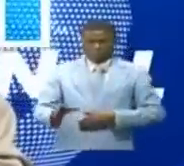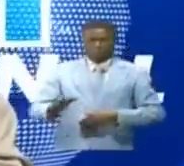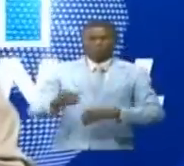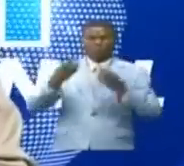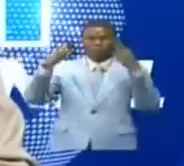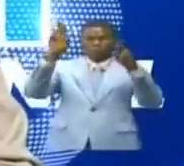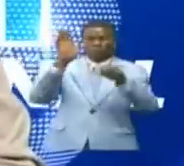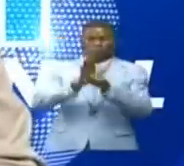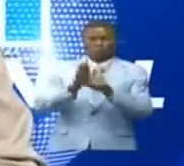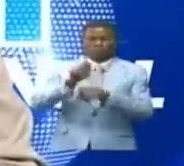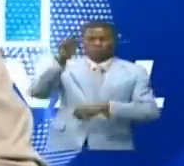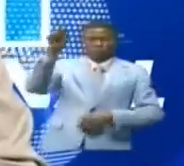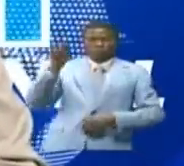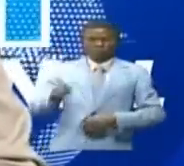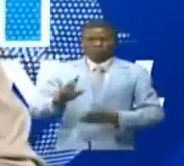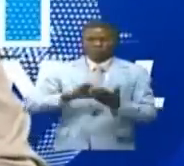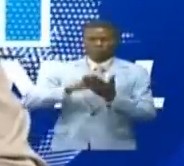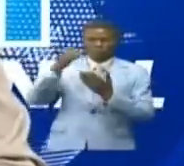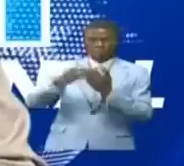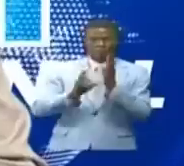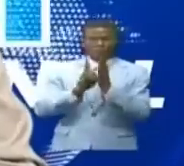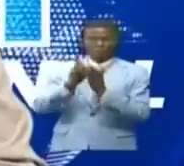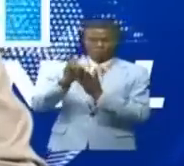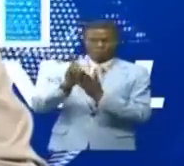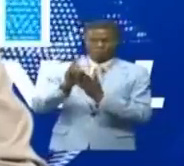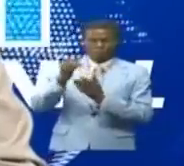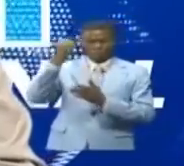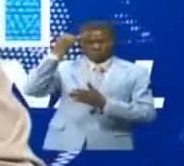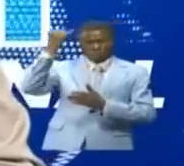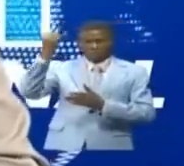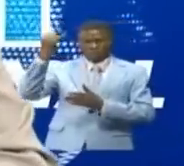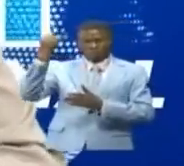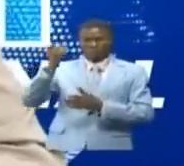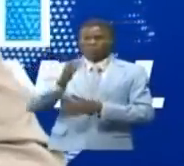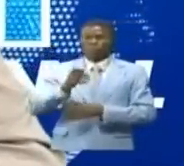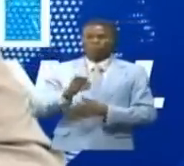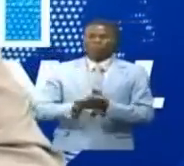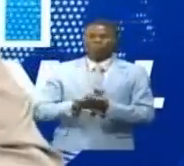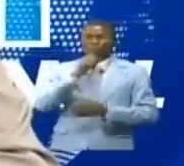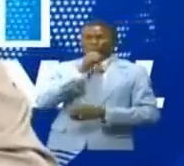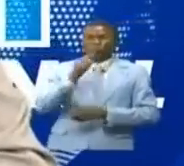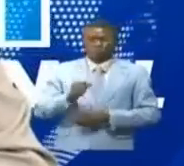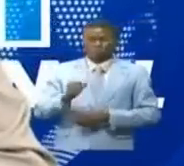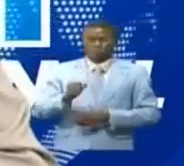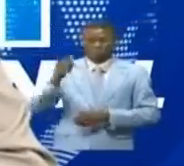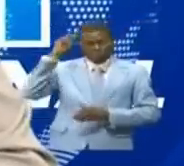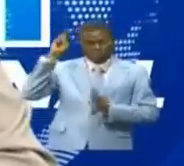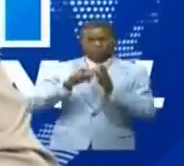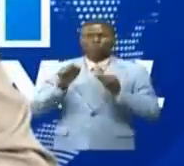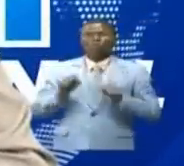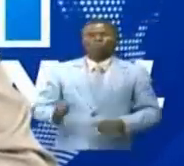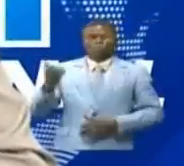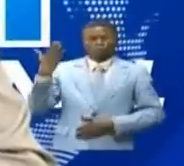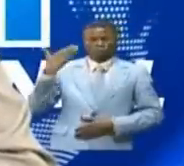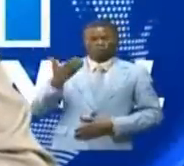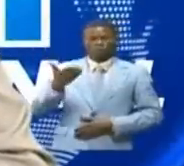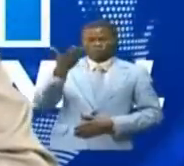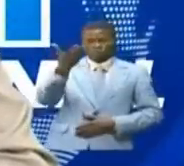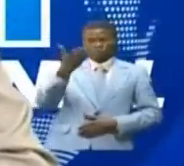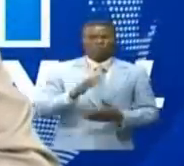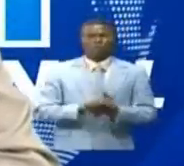au concours du programme de développement initié par le feu gouverneur Jacques Mbadouri